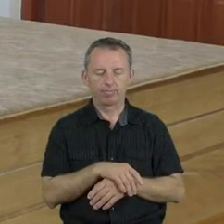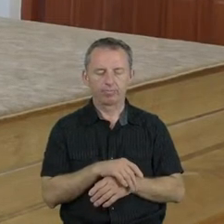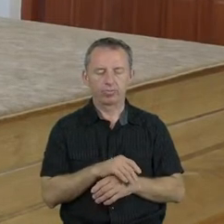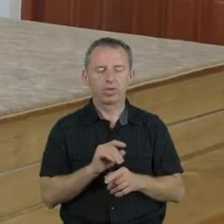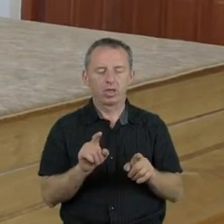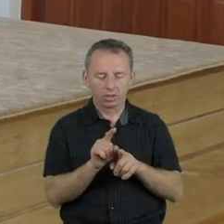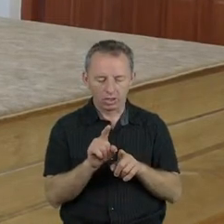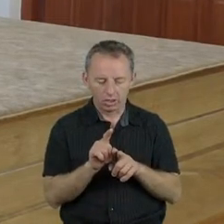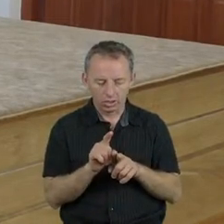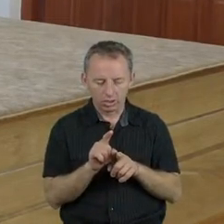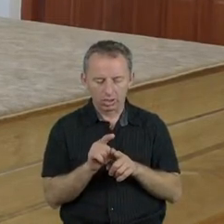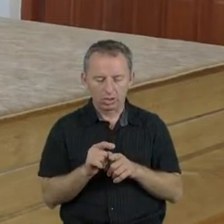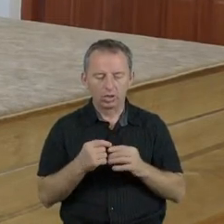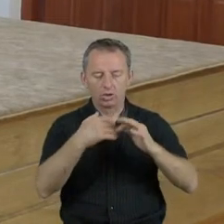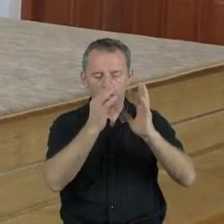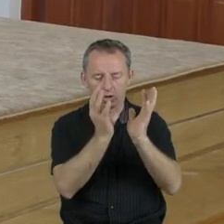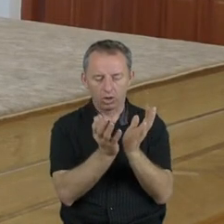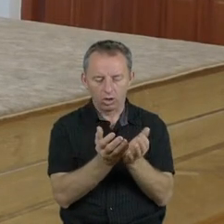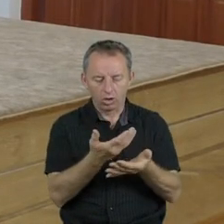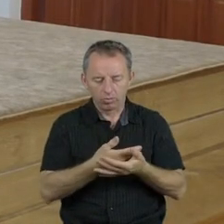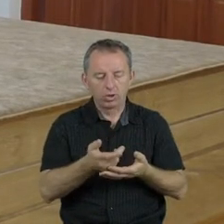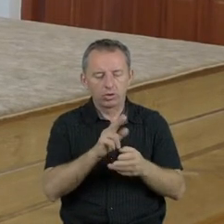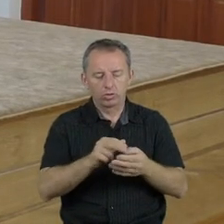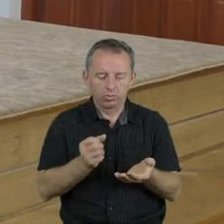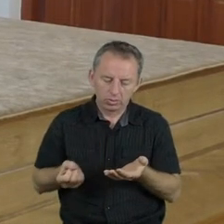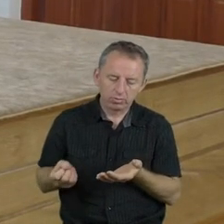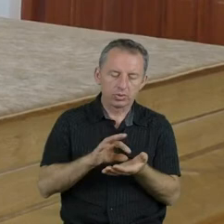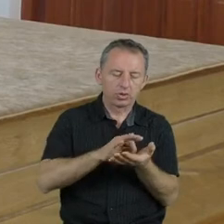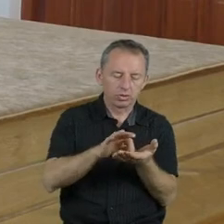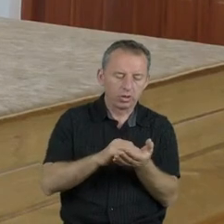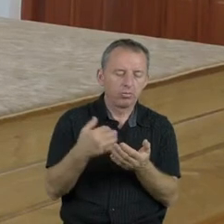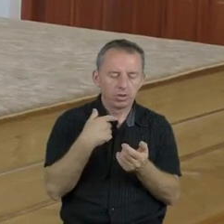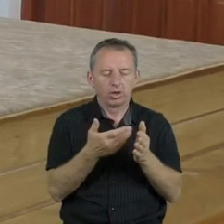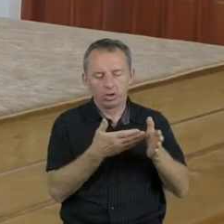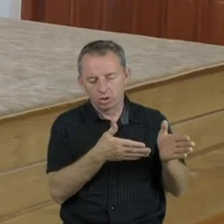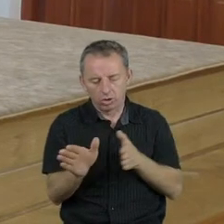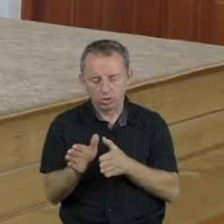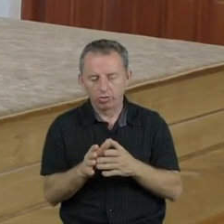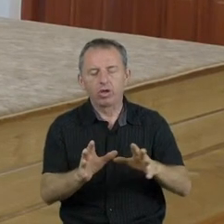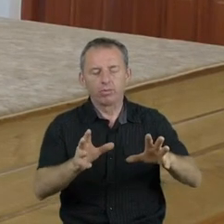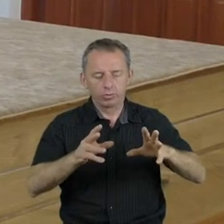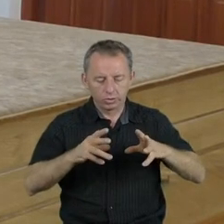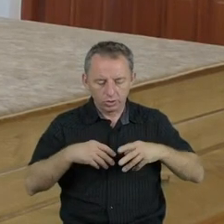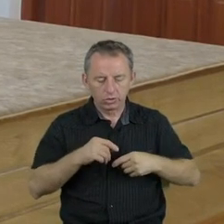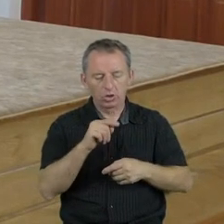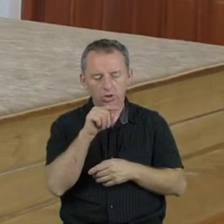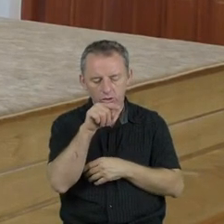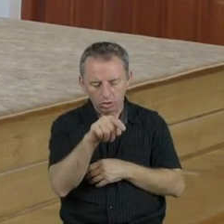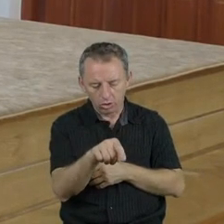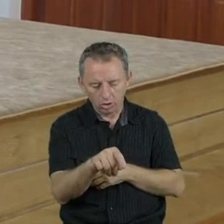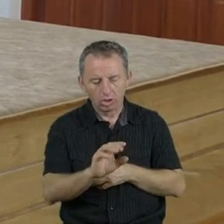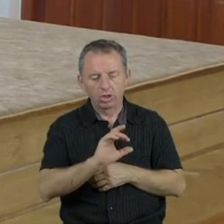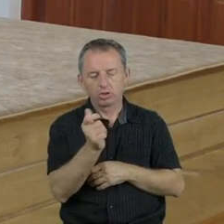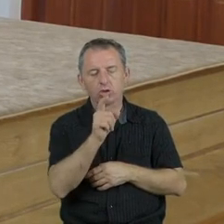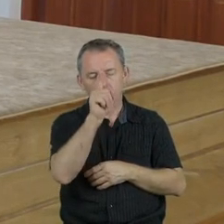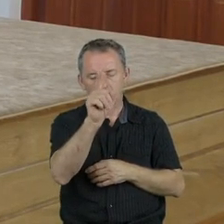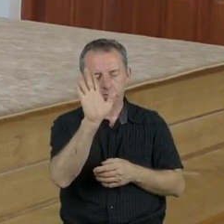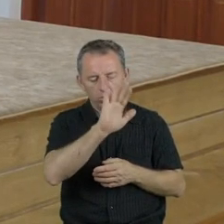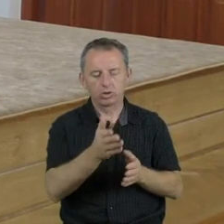ale też o glebę, na którą ma paść ziarna, żebyśmy byli gotowi przyjąć to, co dla nas